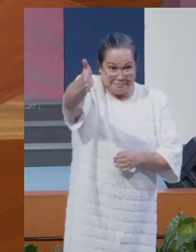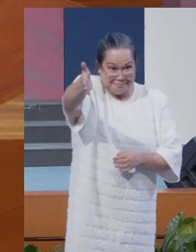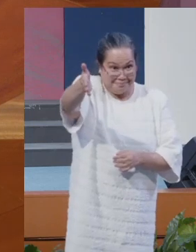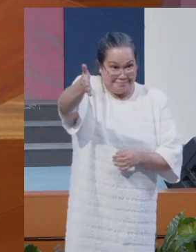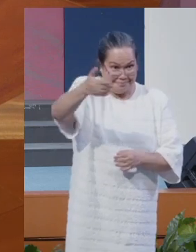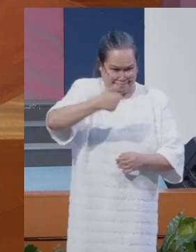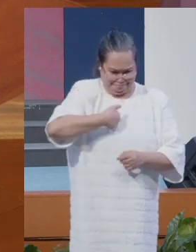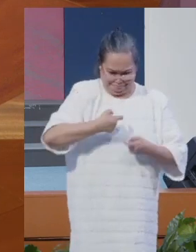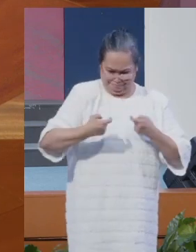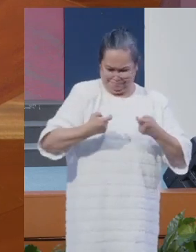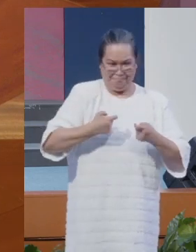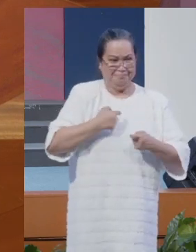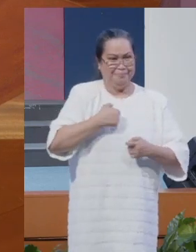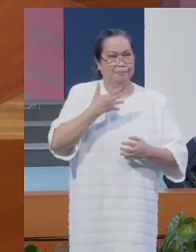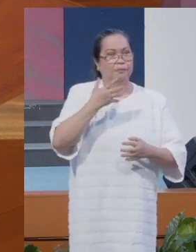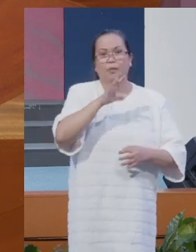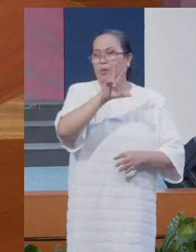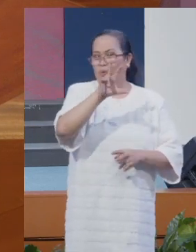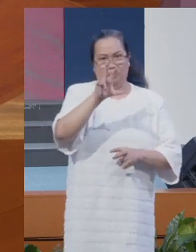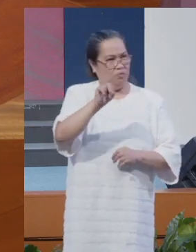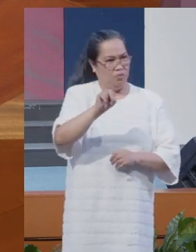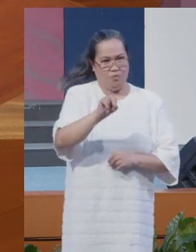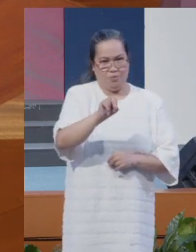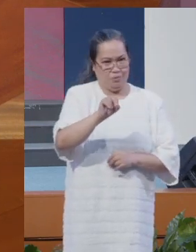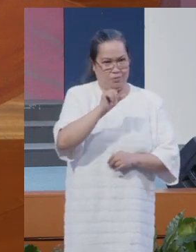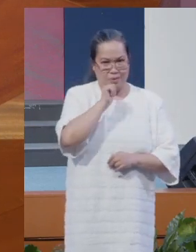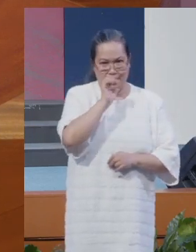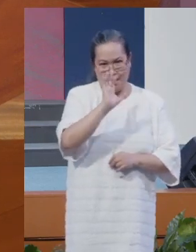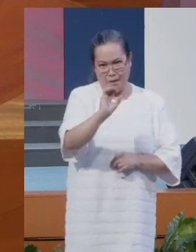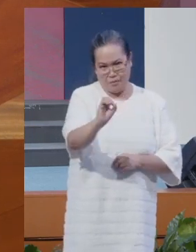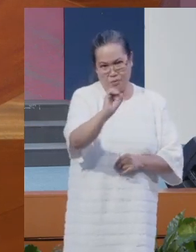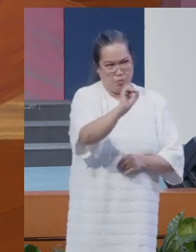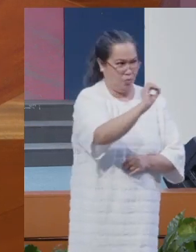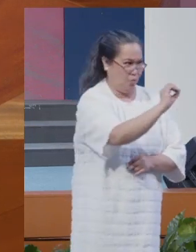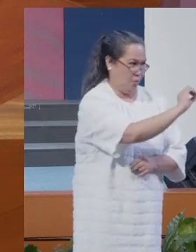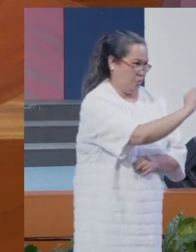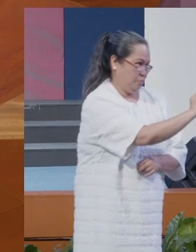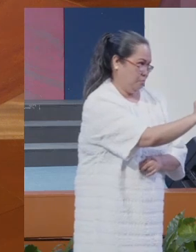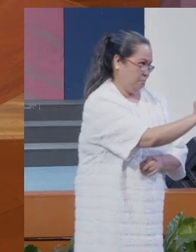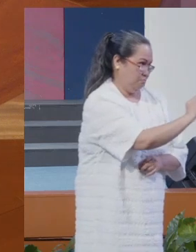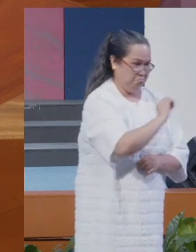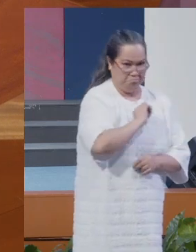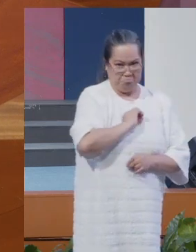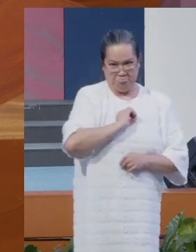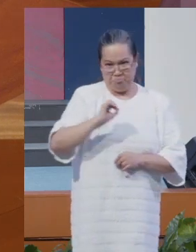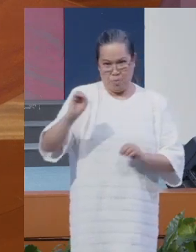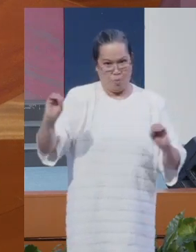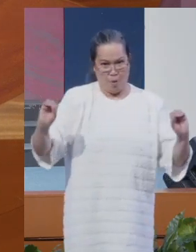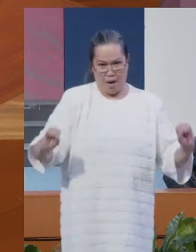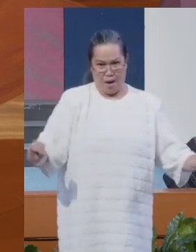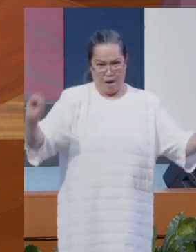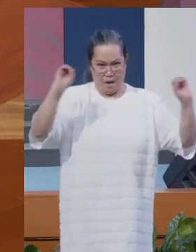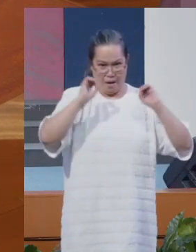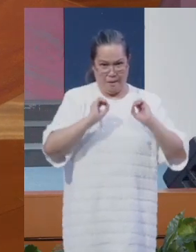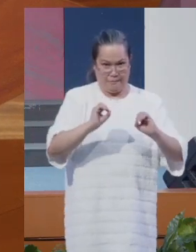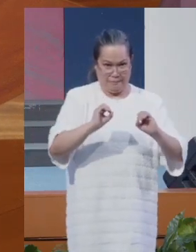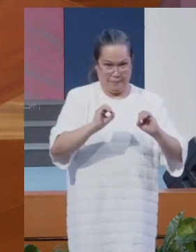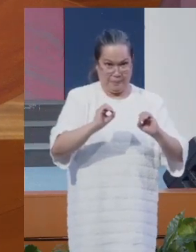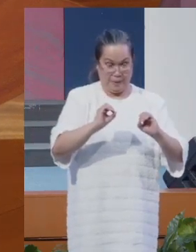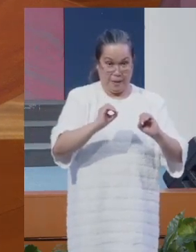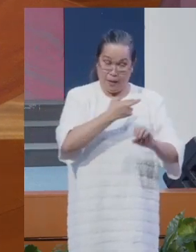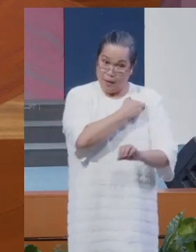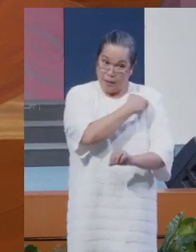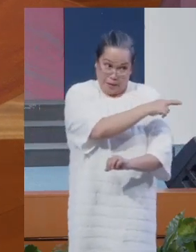buhay. Hindi natin hawak, mga kapatid. Wala po tayong kontrol. Ang makataong relihiyon, ganyan ang